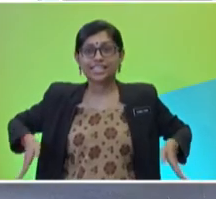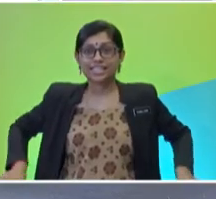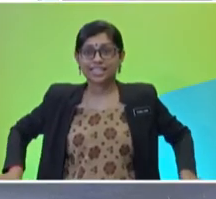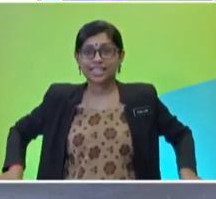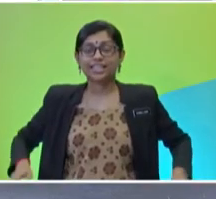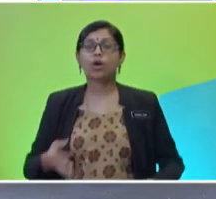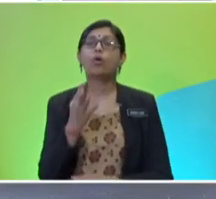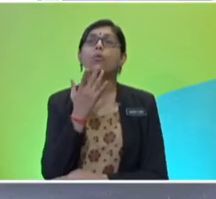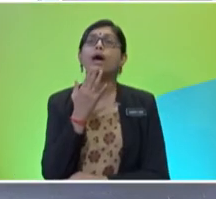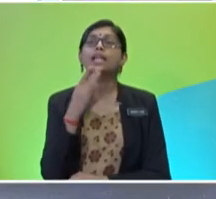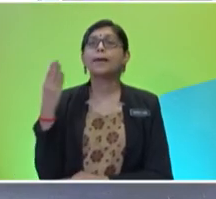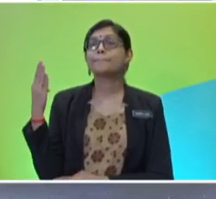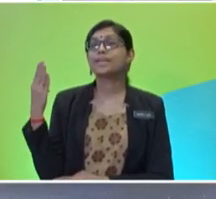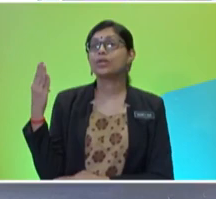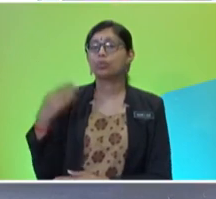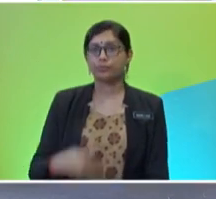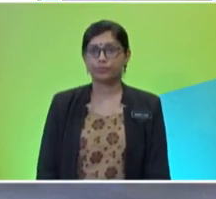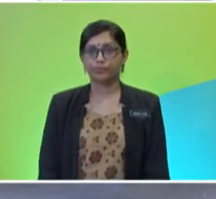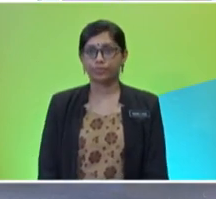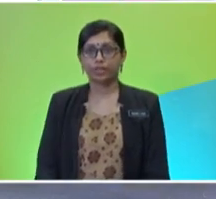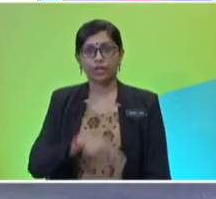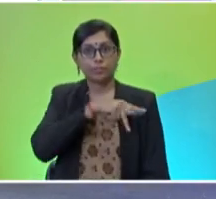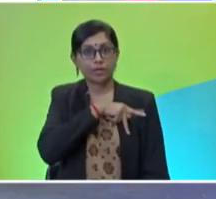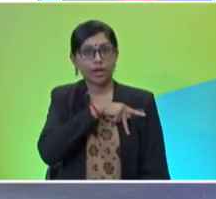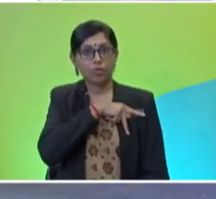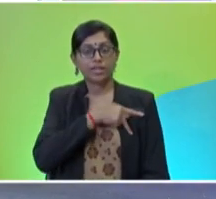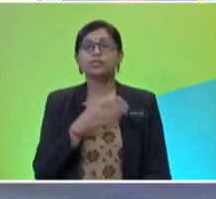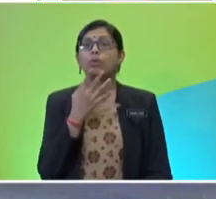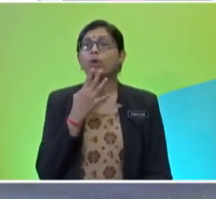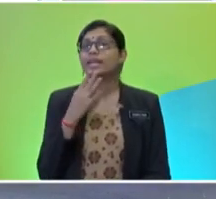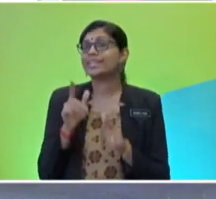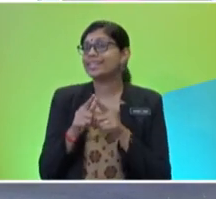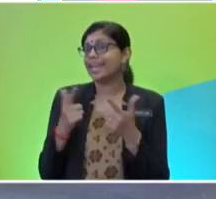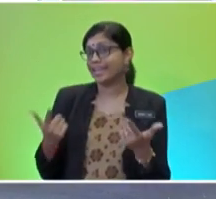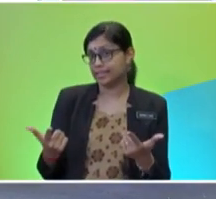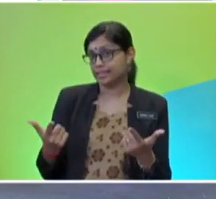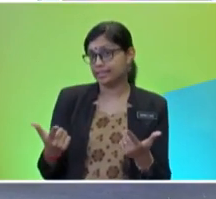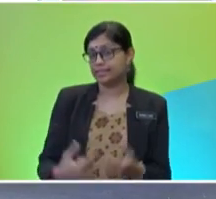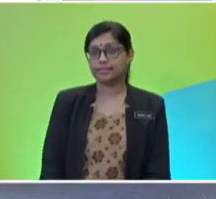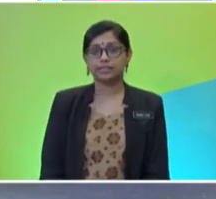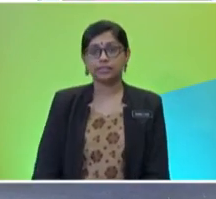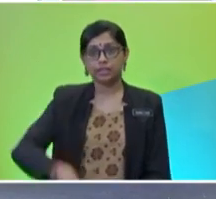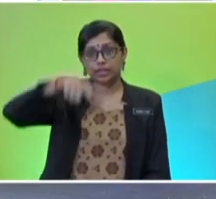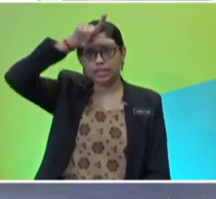ingat tu, kecuali kalau ada pengawas ataupun apa-apalah kan. Dia akan warna lainlah. Lelaki pun mesti